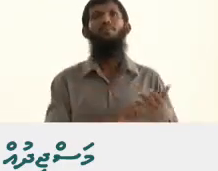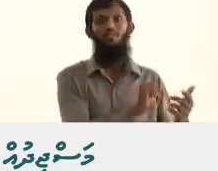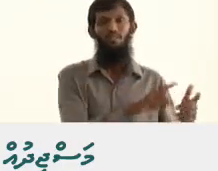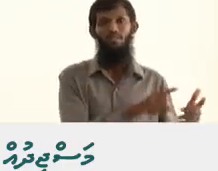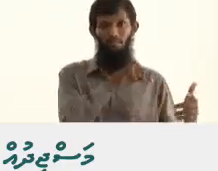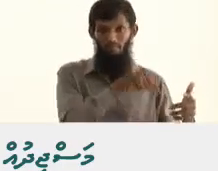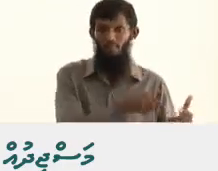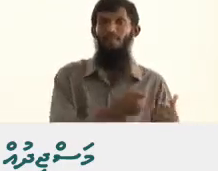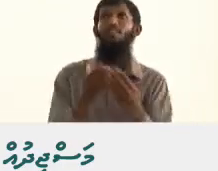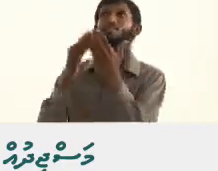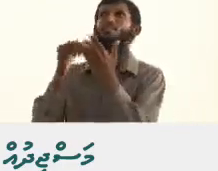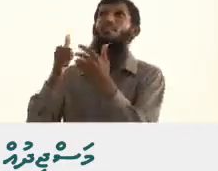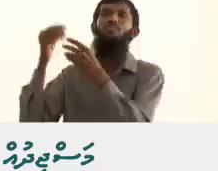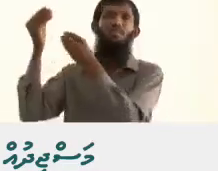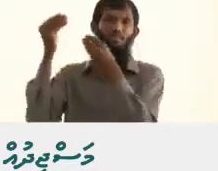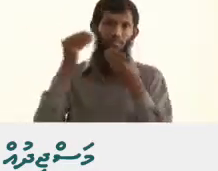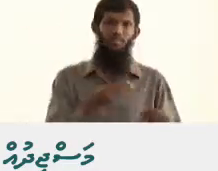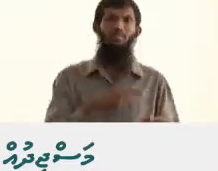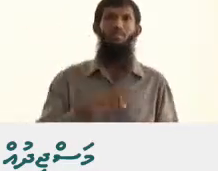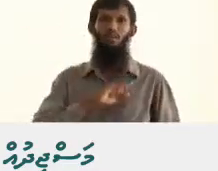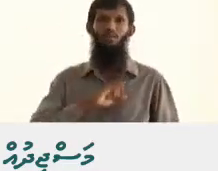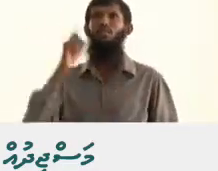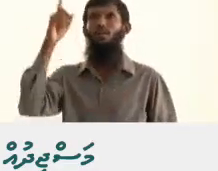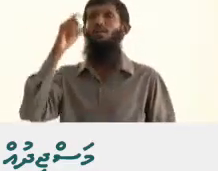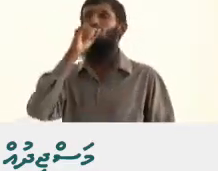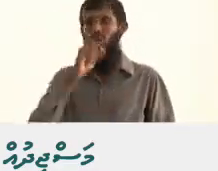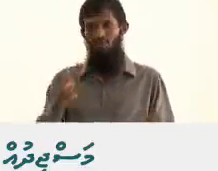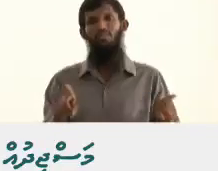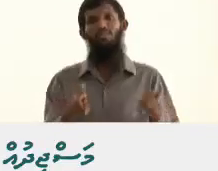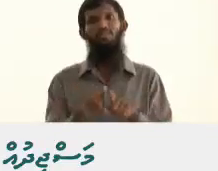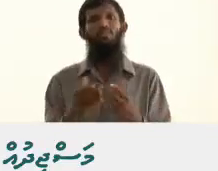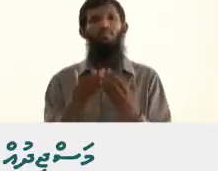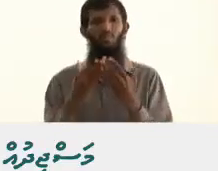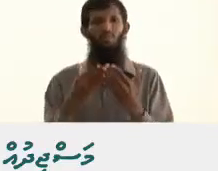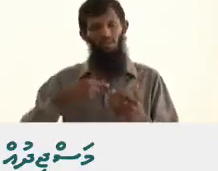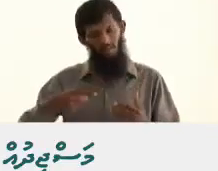এহনি এমহা মুমিনুন্নান একলাঙ্গে আমরু কুরাবা ফাওয়া কামে